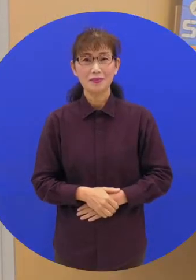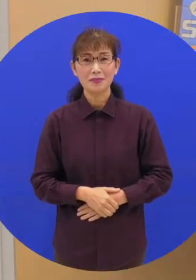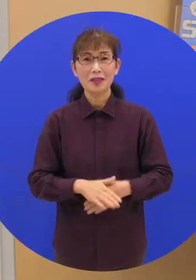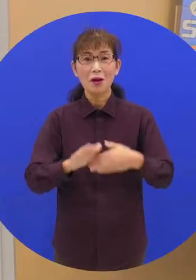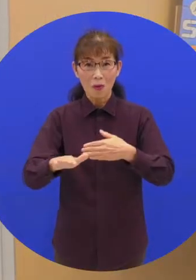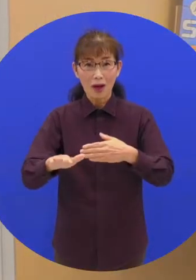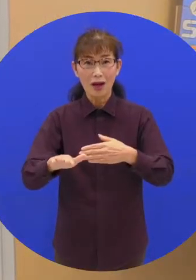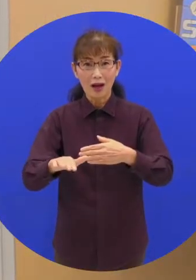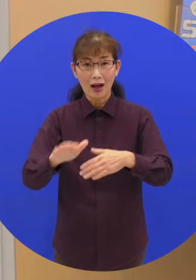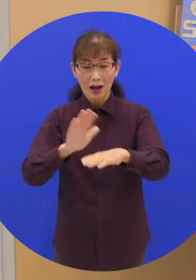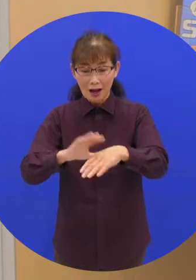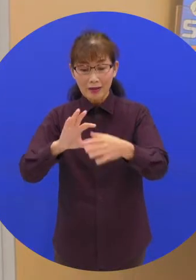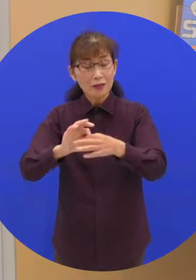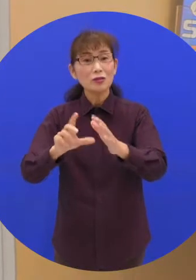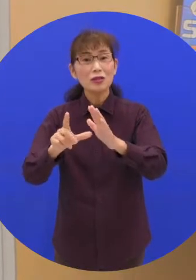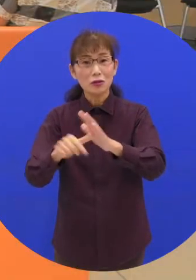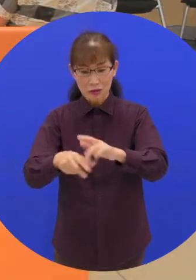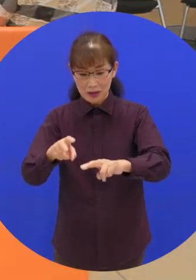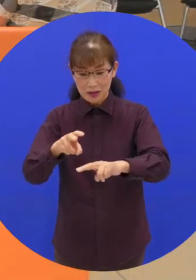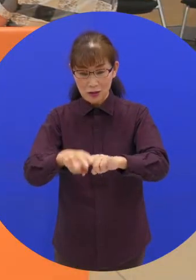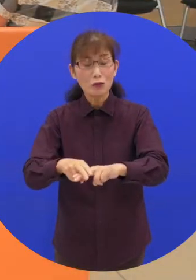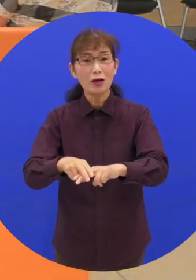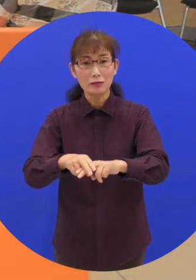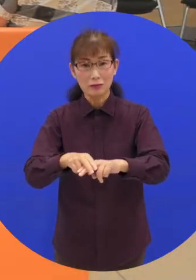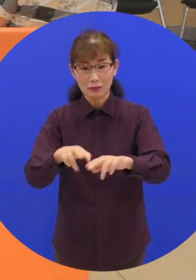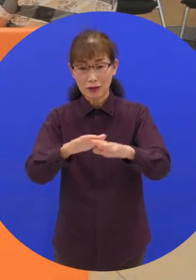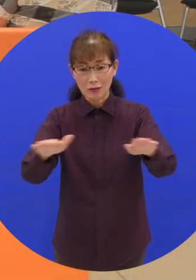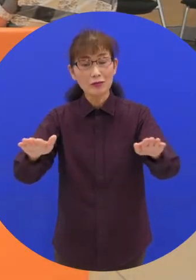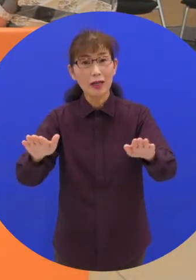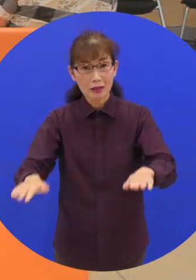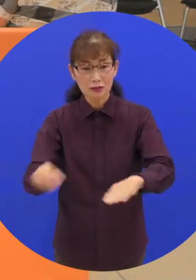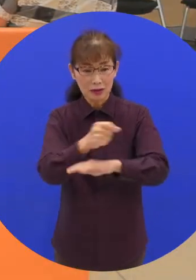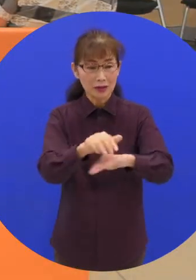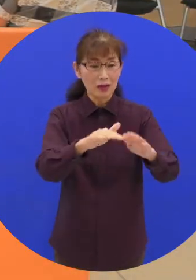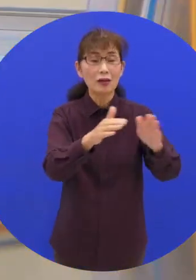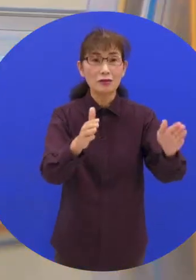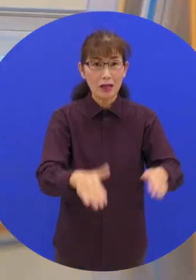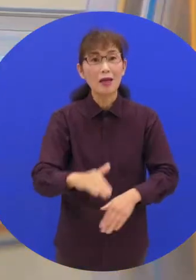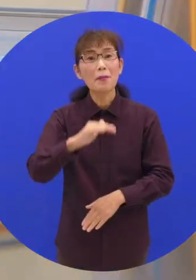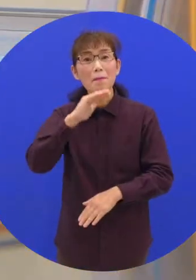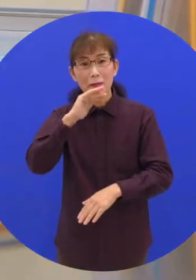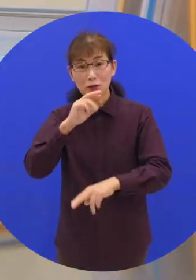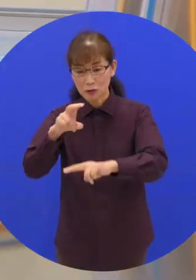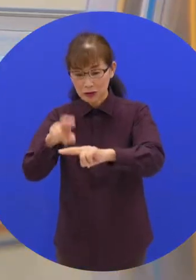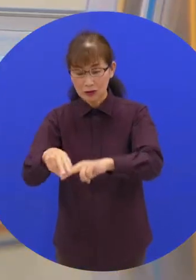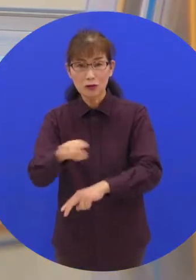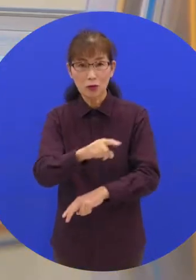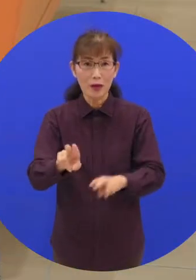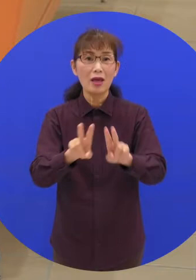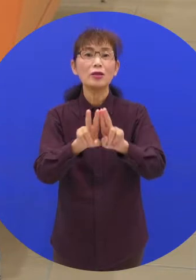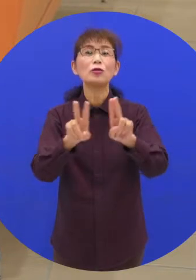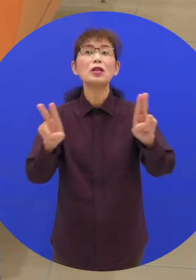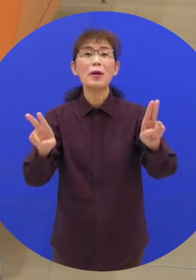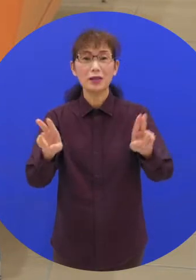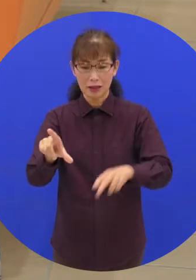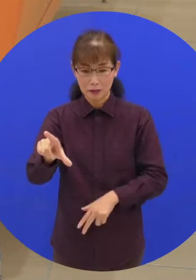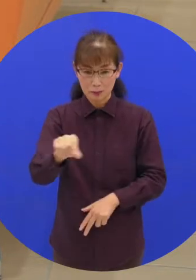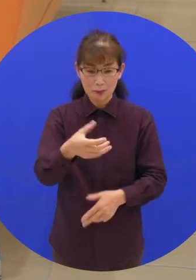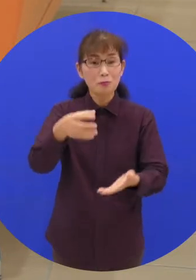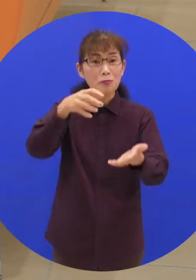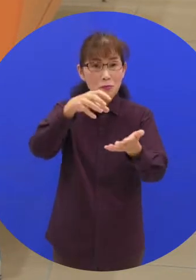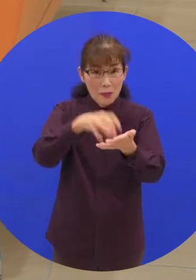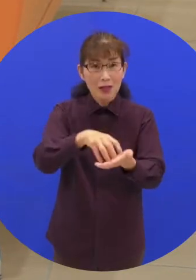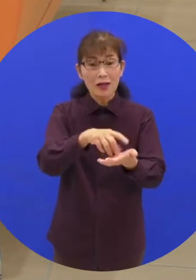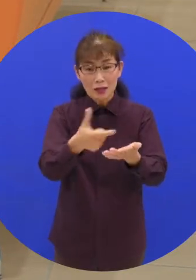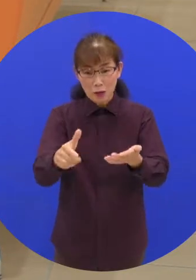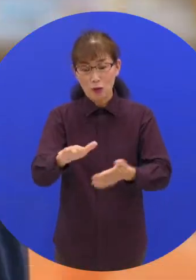にも座って手続きができるようにローカウンターにしたり、記載台や待合スペースのベンチもユニバーサルデザインのものにした